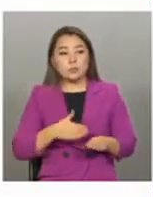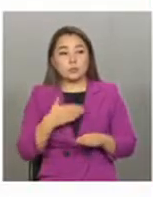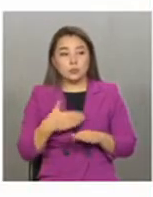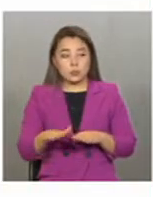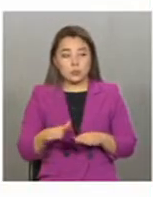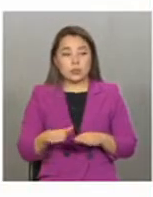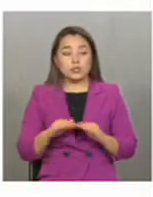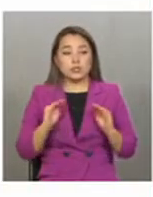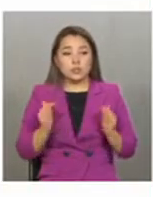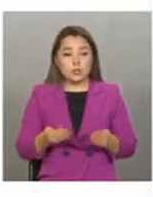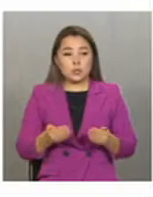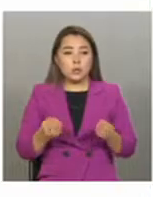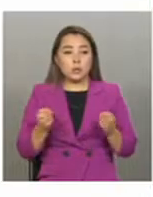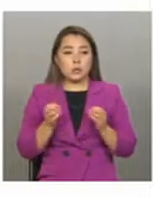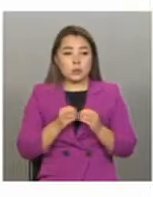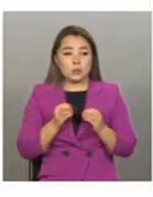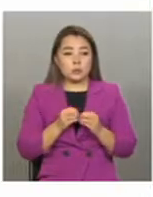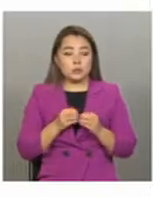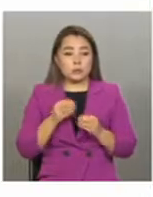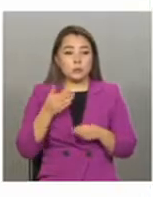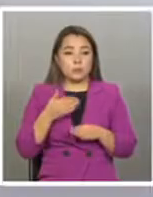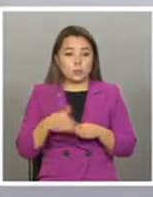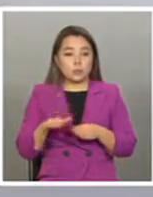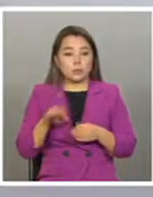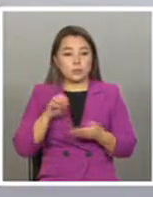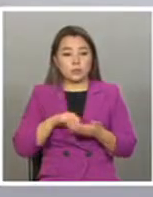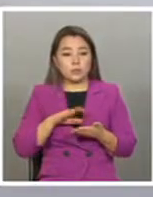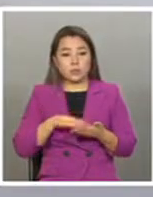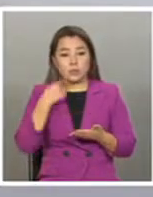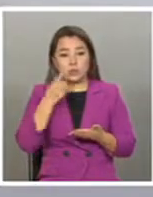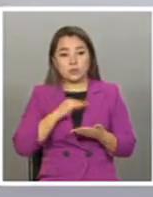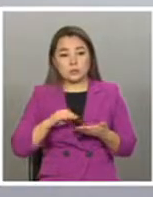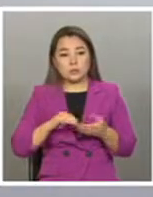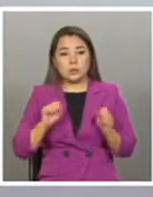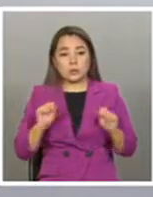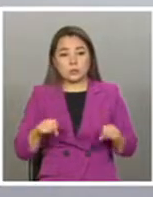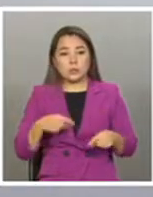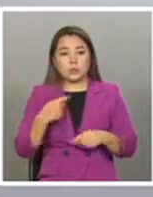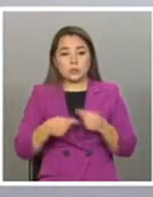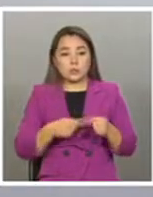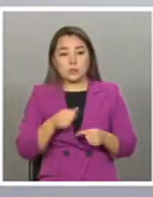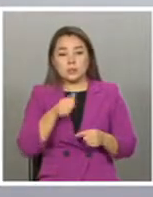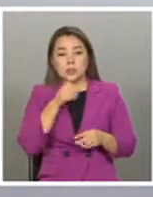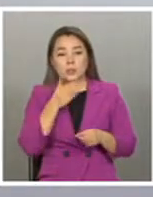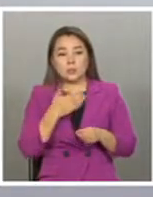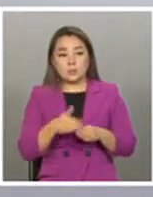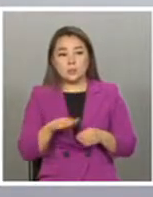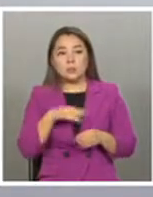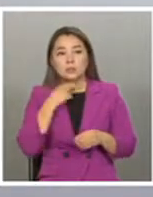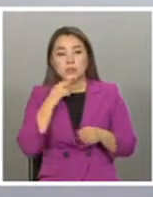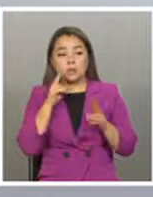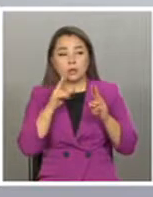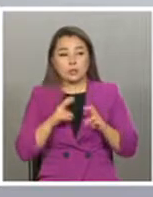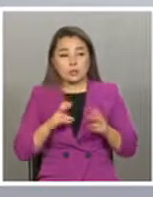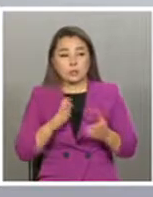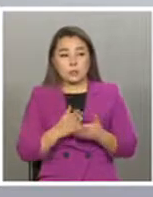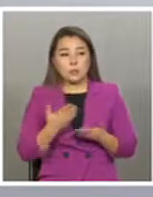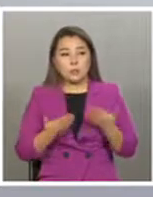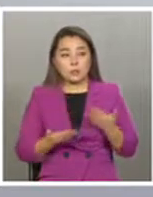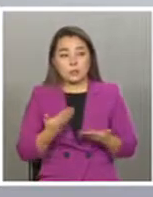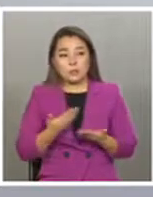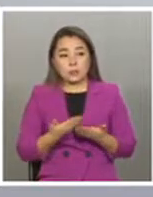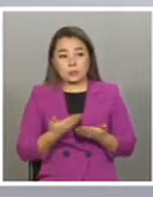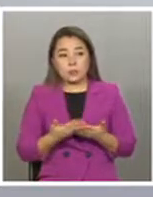шектеулі ондық бөлшек түрінде жазуға болады екен. Ал енді келесі бөлшектерді қарастырайық. Мысалы, бізге 6-дан